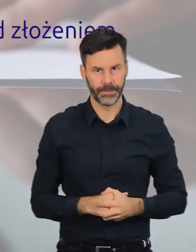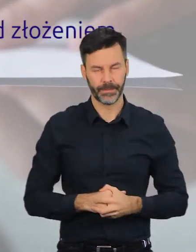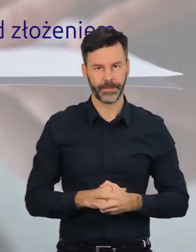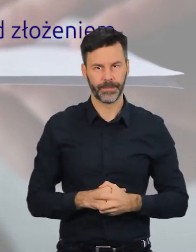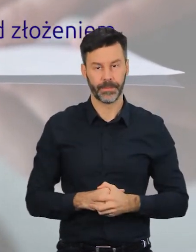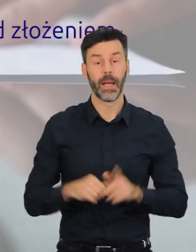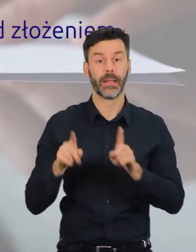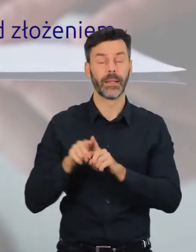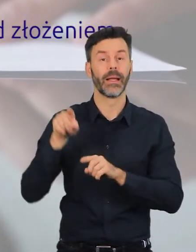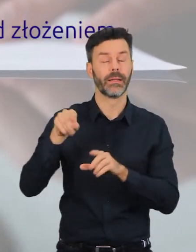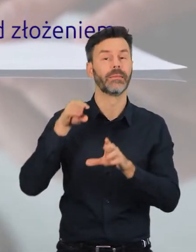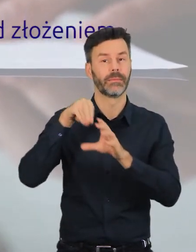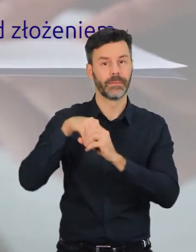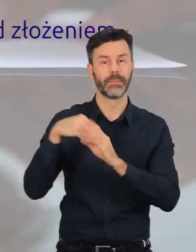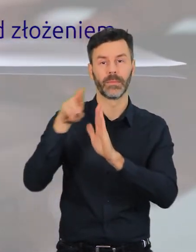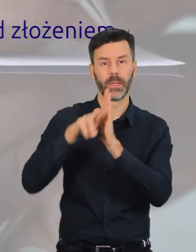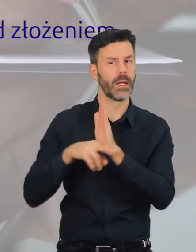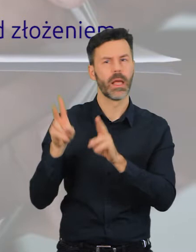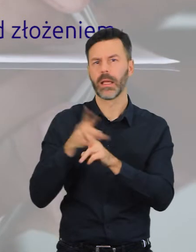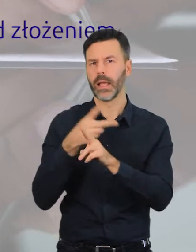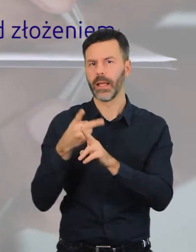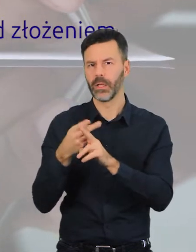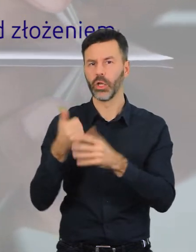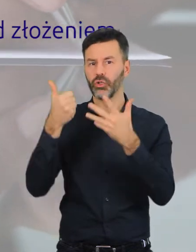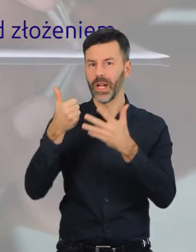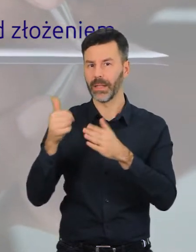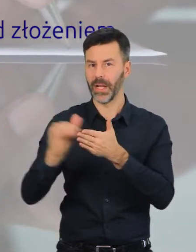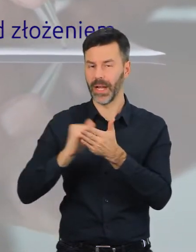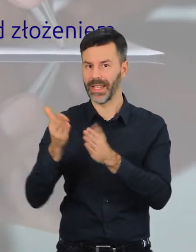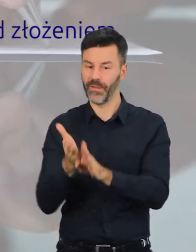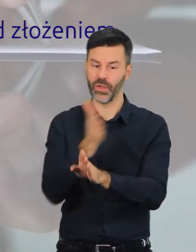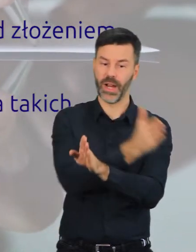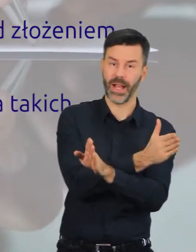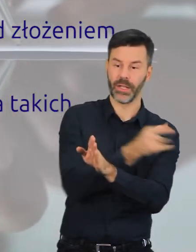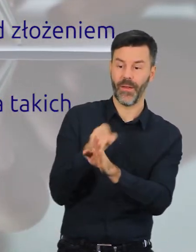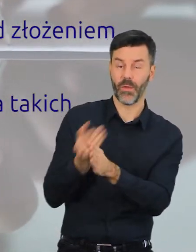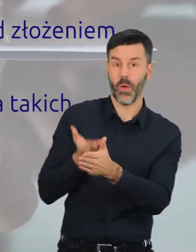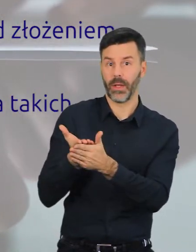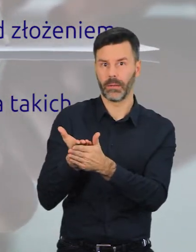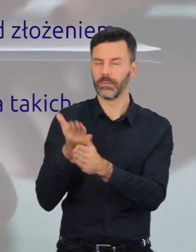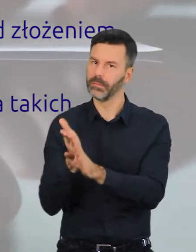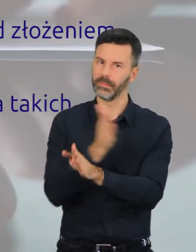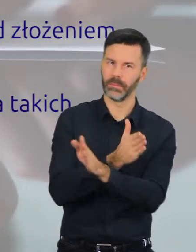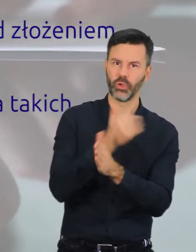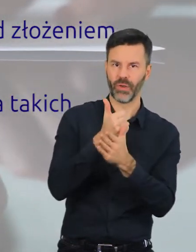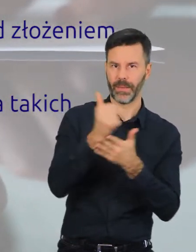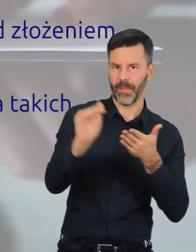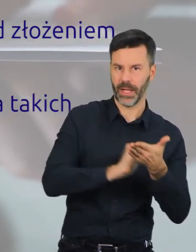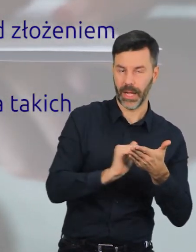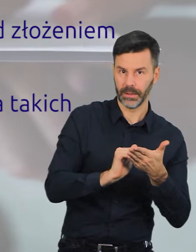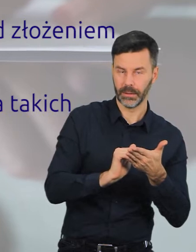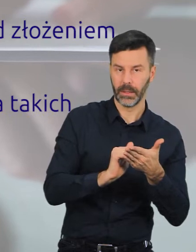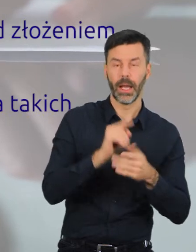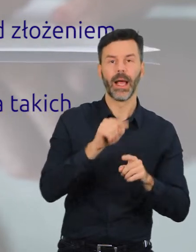w przedsiębiorstwie co najmniej 6 miesięcy przed złożeniem wniosku o dofinansowanie, a także potencjalnie obejmują